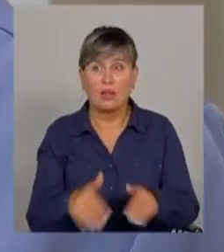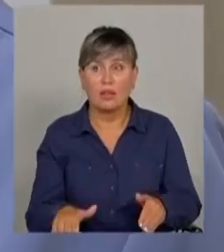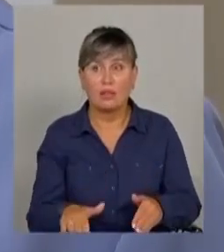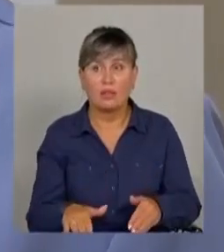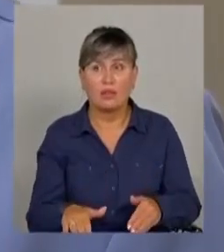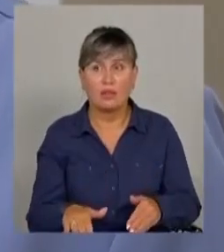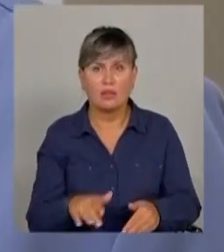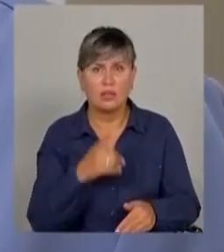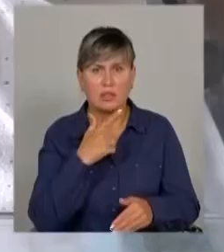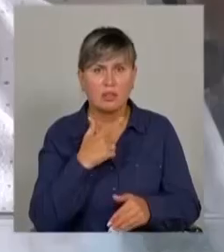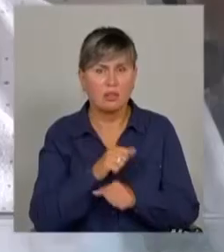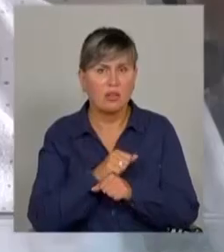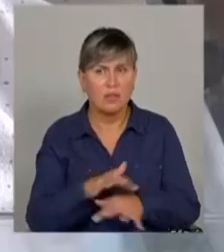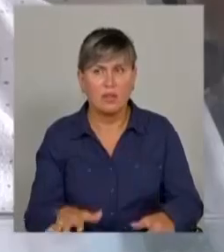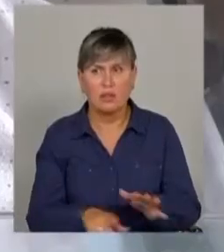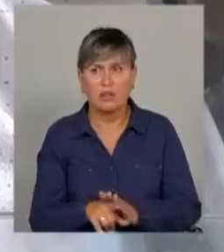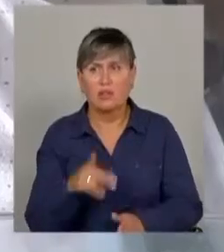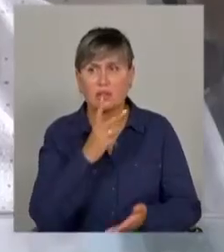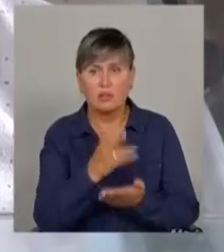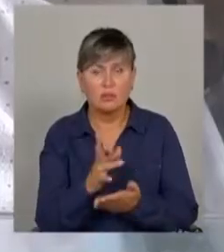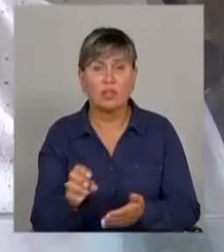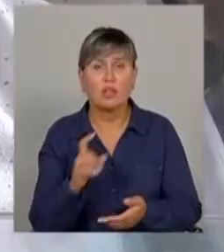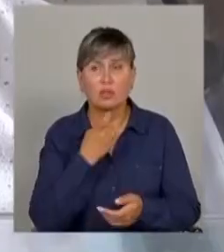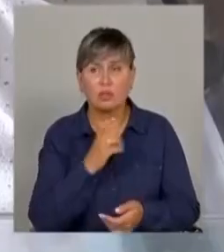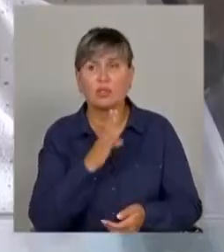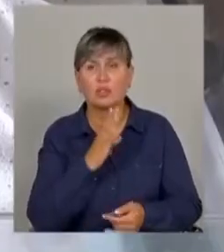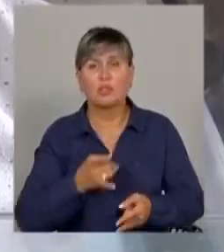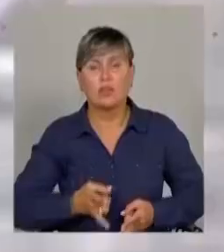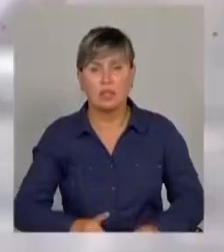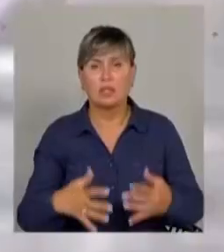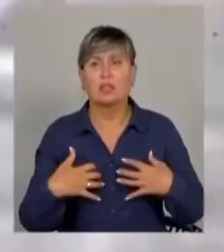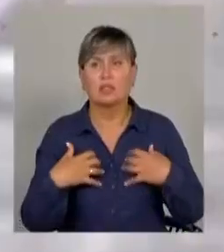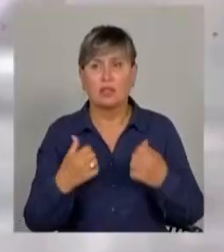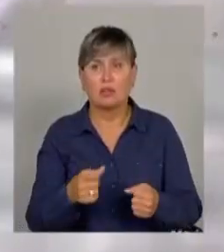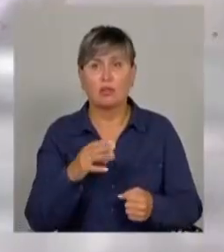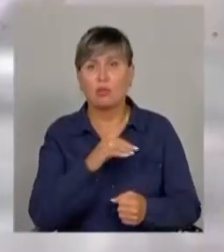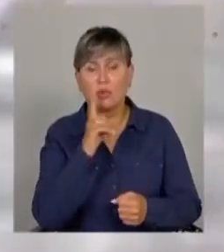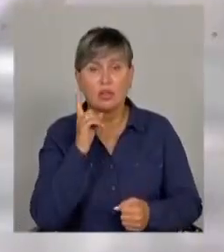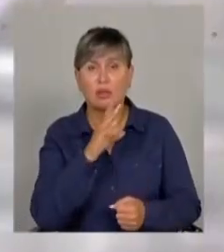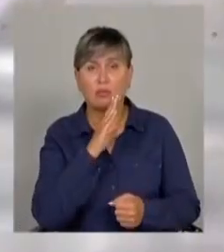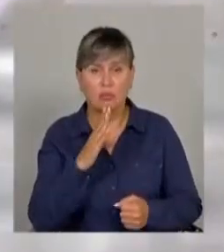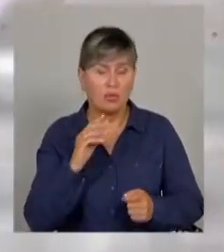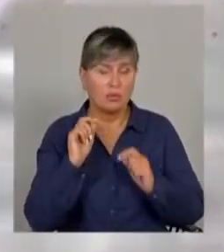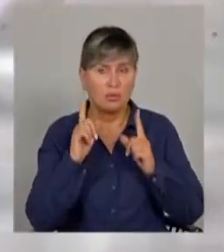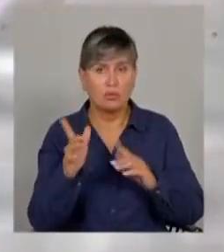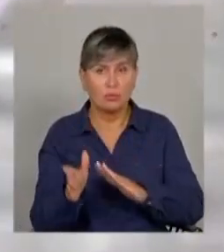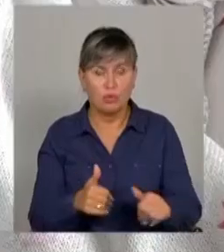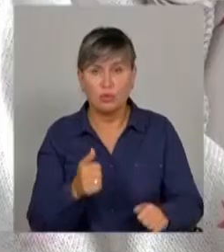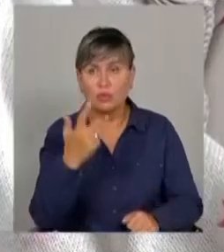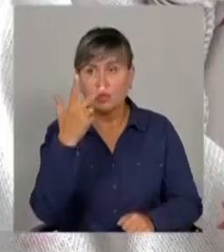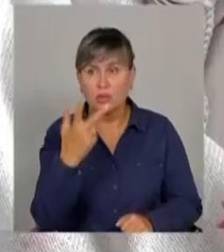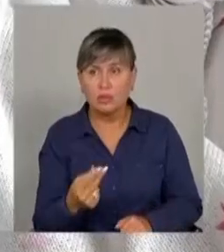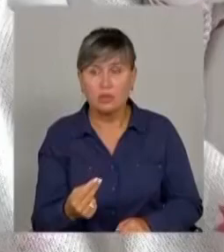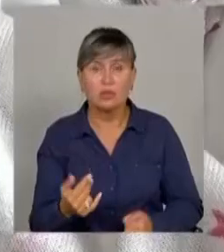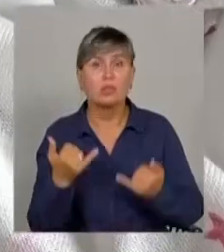очень большое кровотечение. Несмотря на все трудности, девочка родилась здоровой. Но молодая мама пришла в себя спустя 3 суток. И